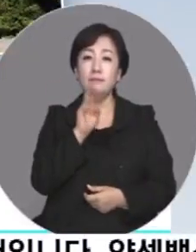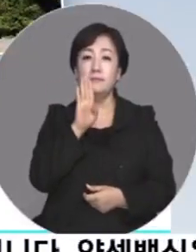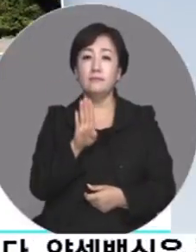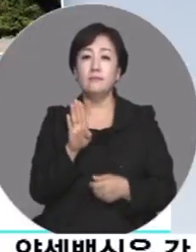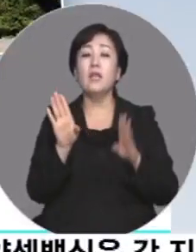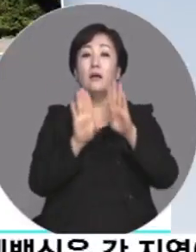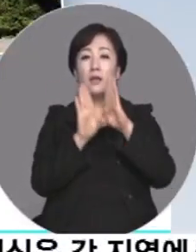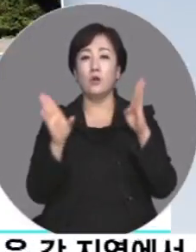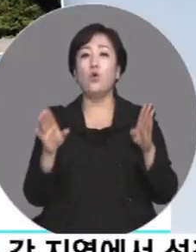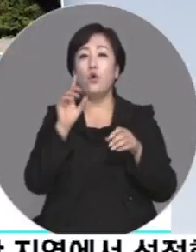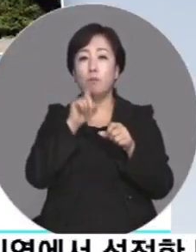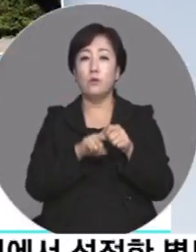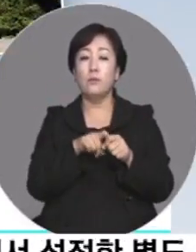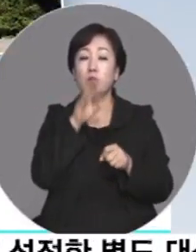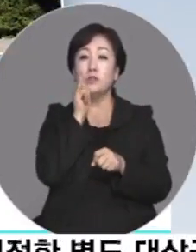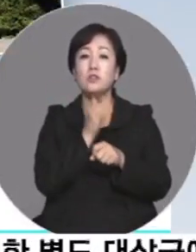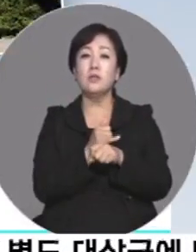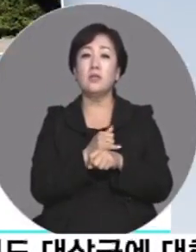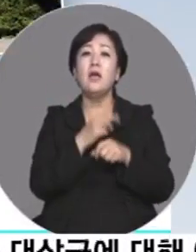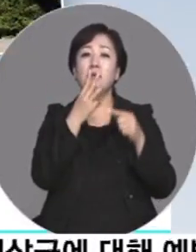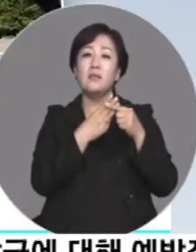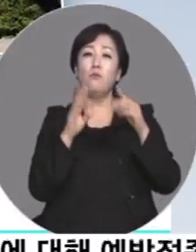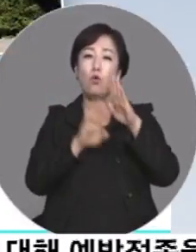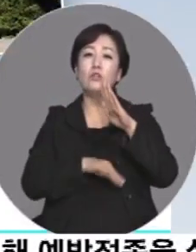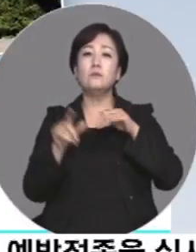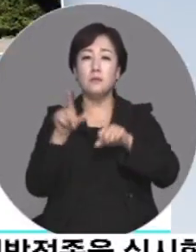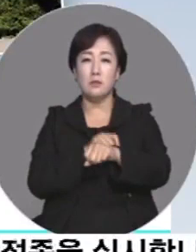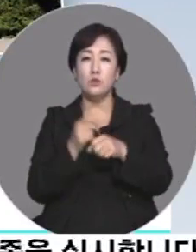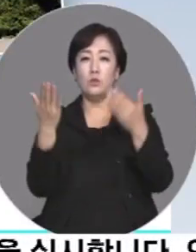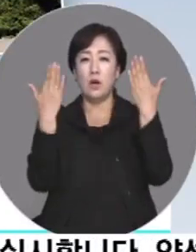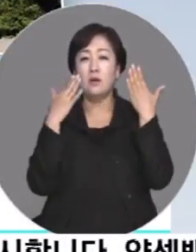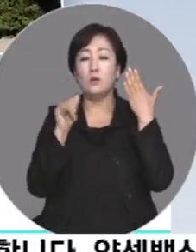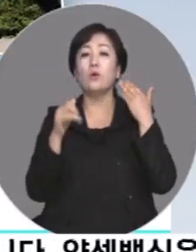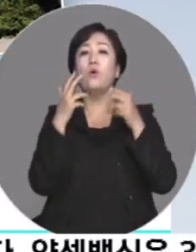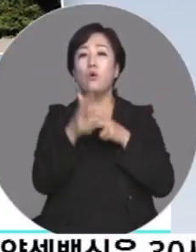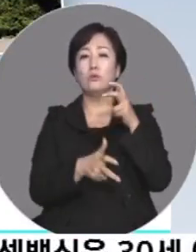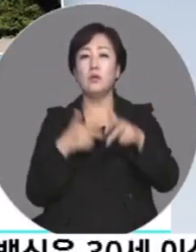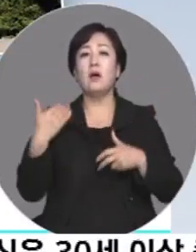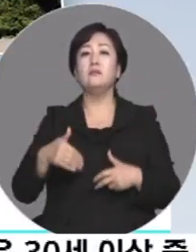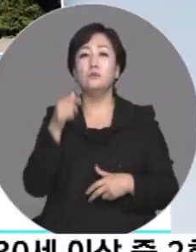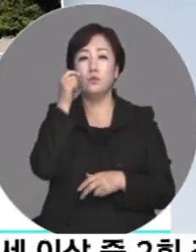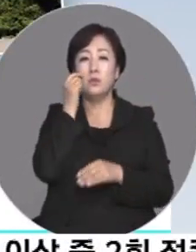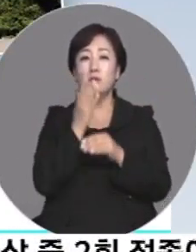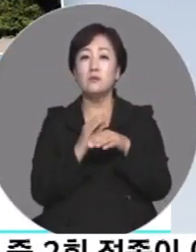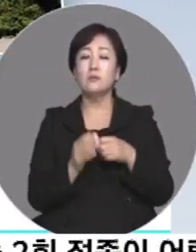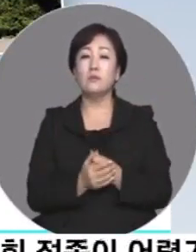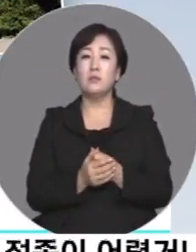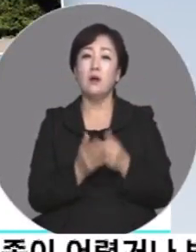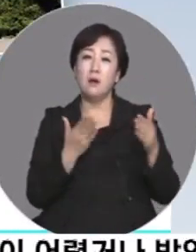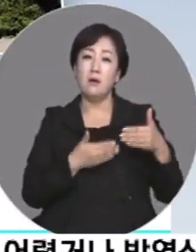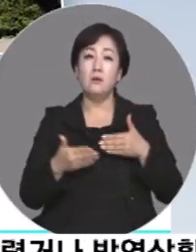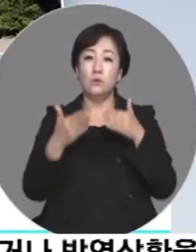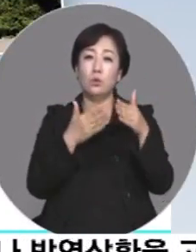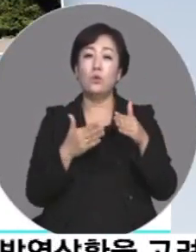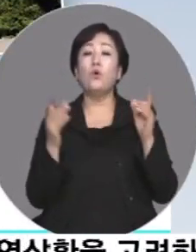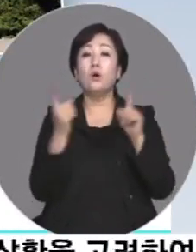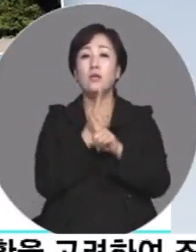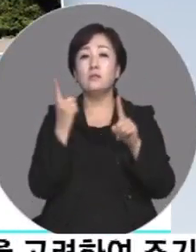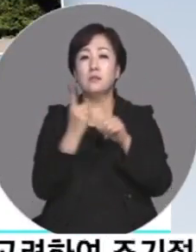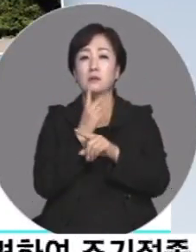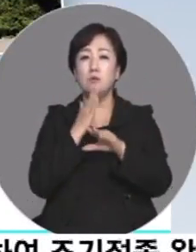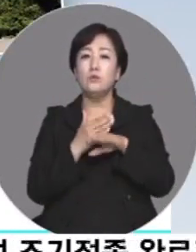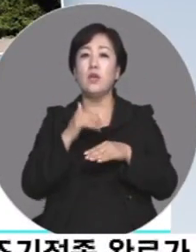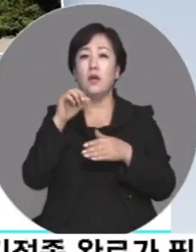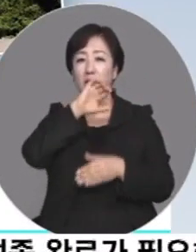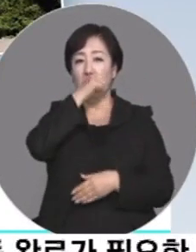2024년 개교를 목표로 추진 중인 제3공립특수학교가 첫삽도 뜨지 못하고 있습니다. 도로개설 예산이 확보되지 않은